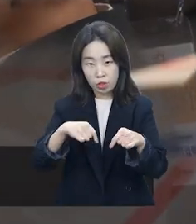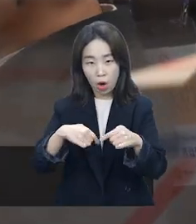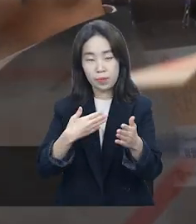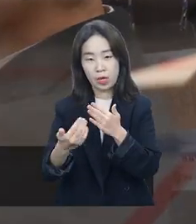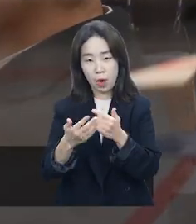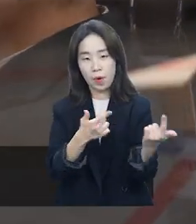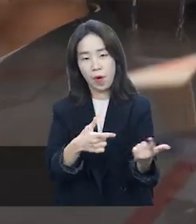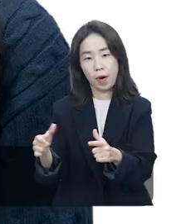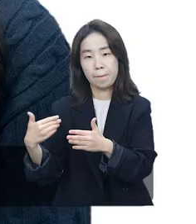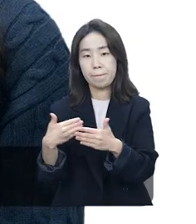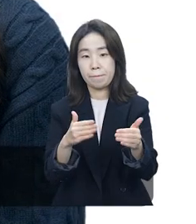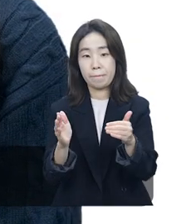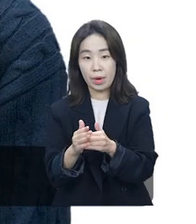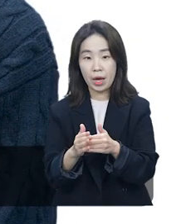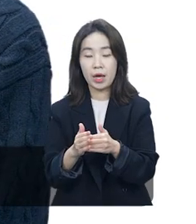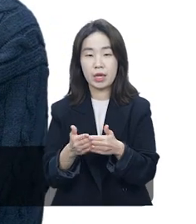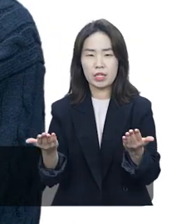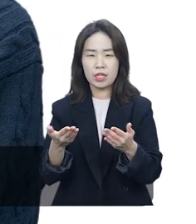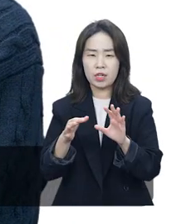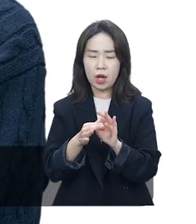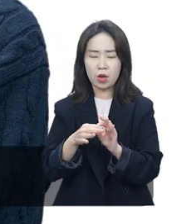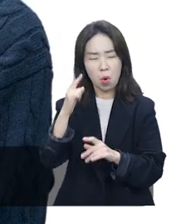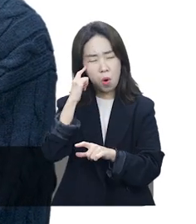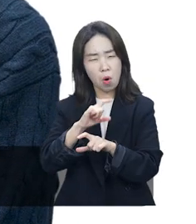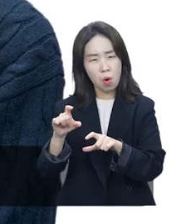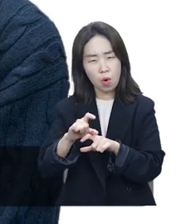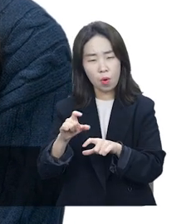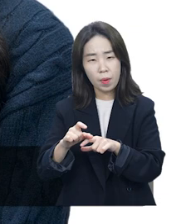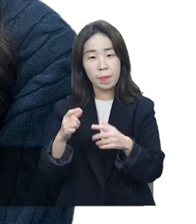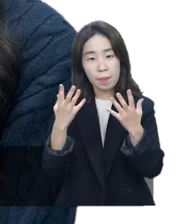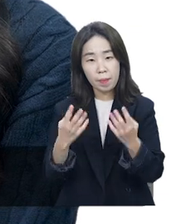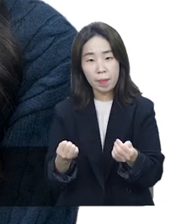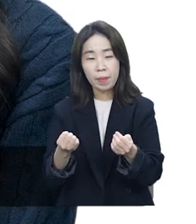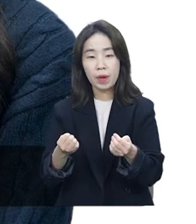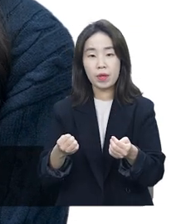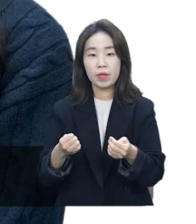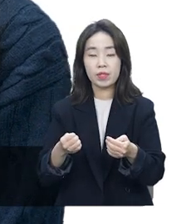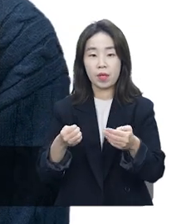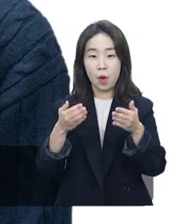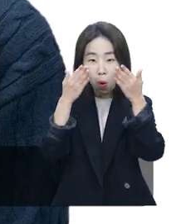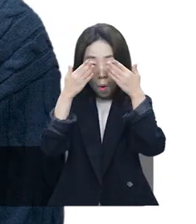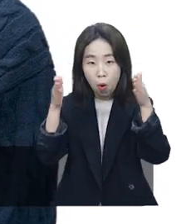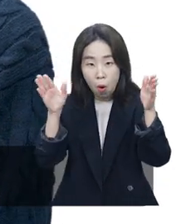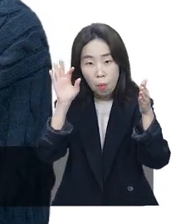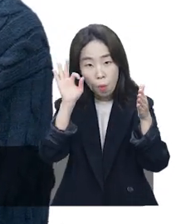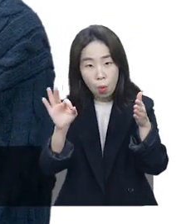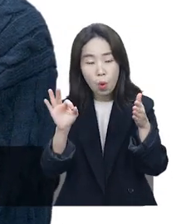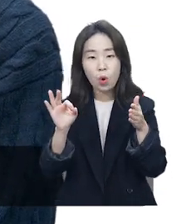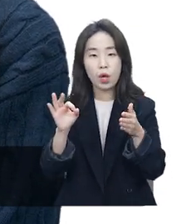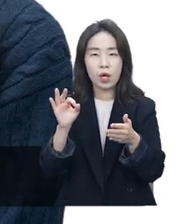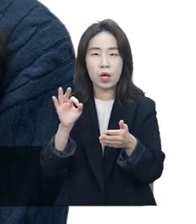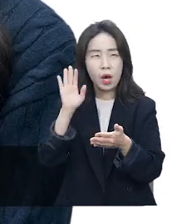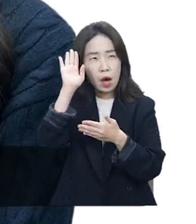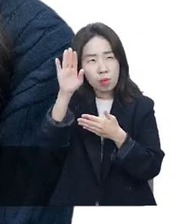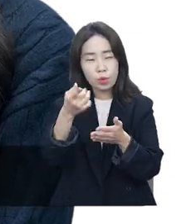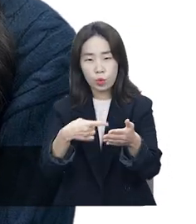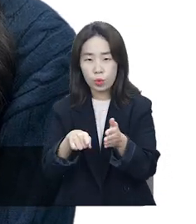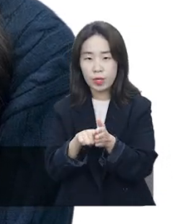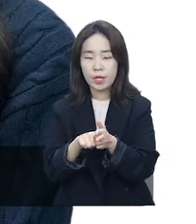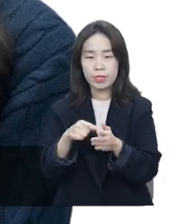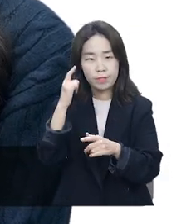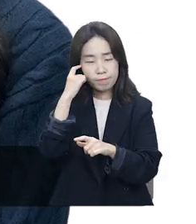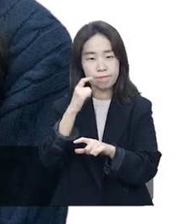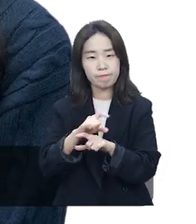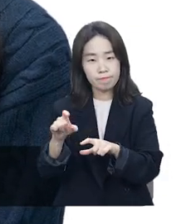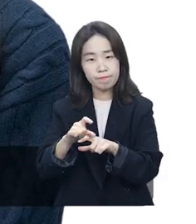등이 진행됐습니다. 직업 선택의 기로에 선 학생들이 보다 넓은 직업 세계를 경험하고 나아갈 방향에